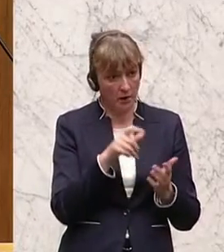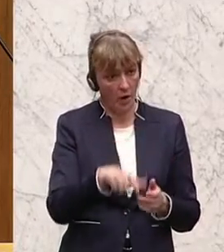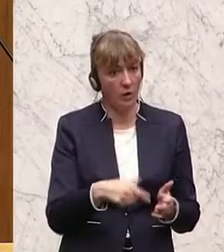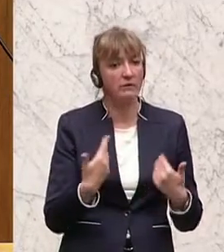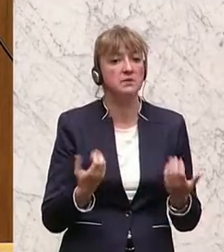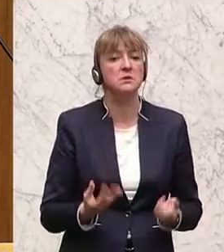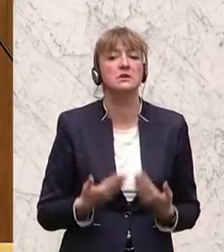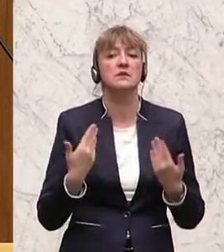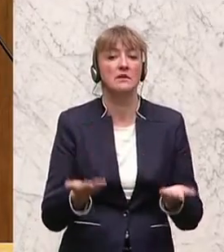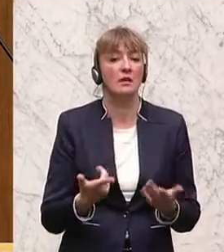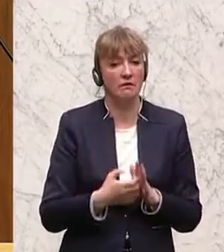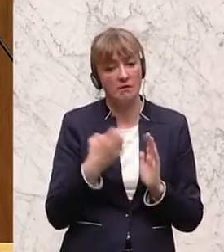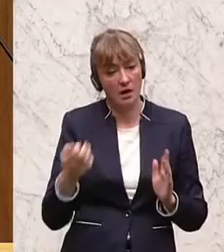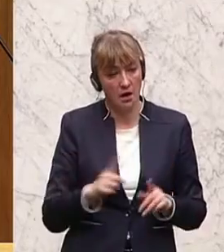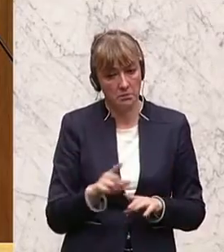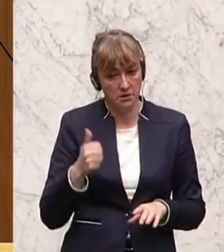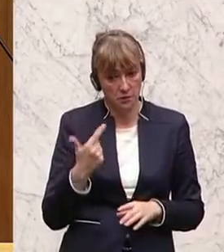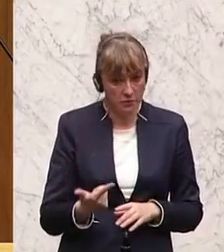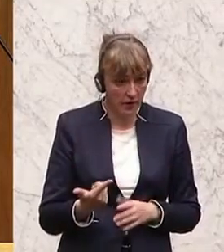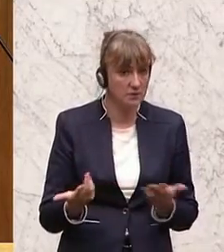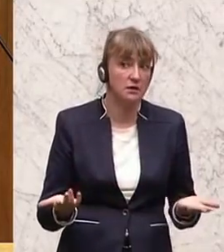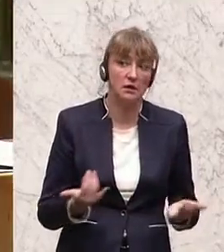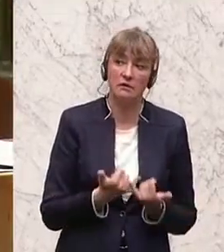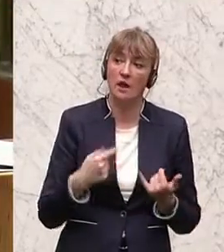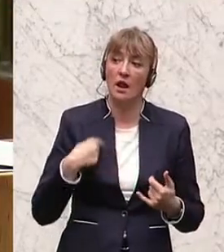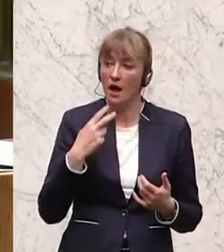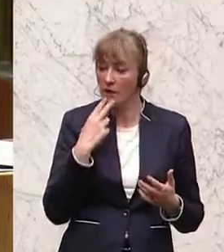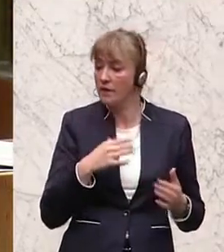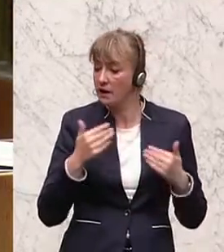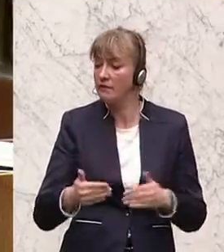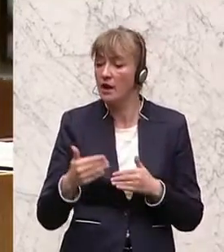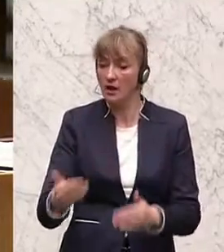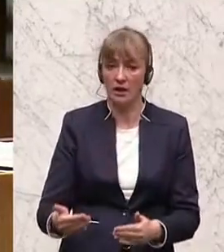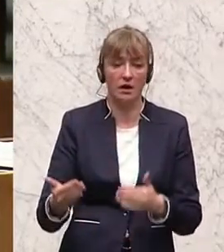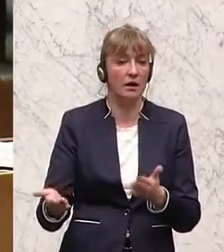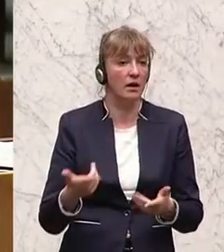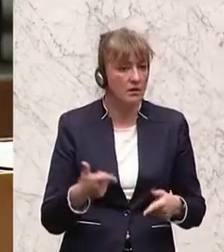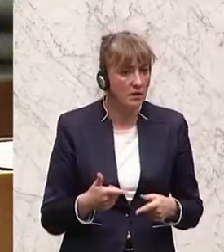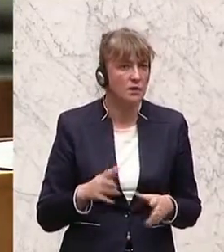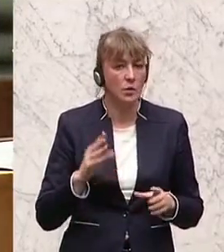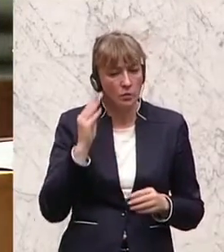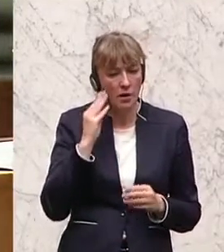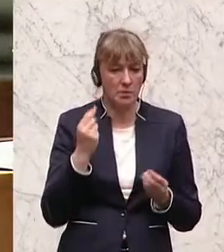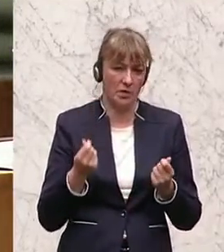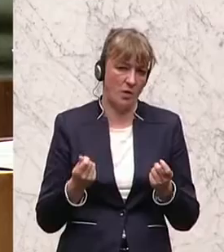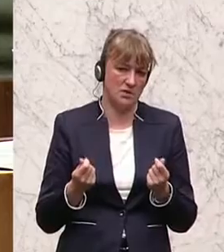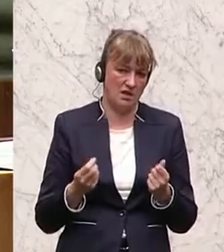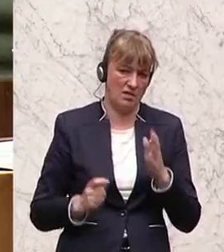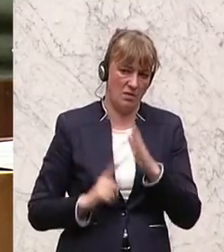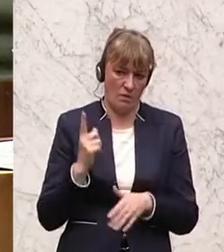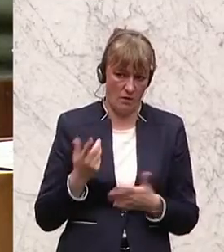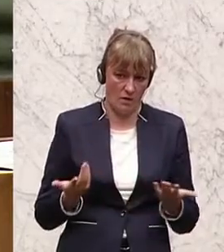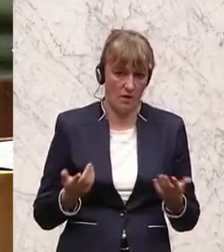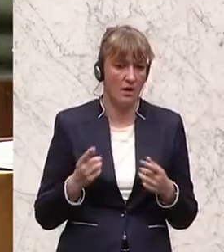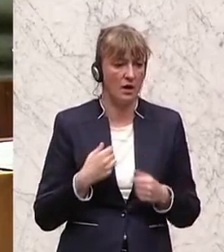dann weiter? Wird es dann verlängert bis 21? Wie lange wollen Sie das durchziehen? Und das alles mit unheimlichen Kosten verbunden. Und